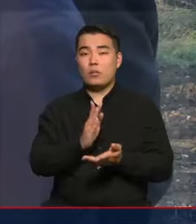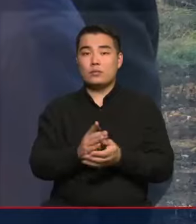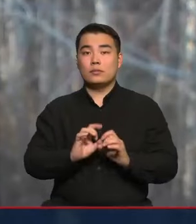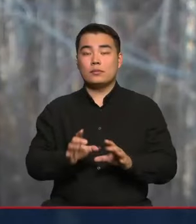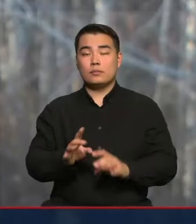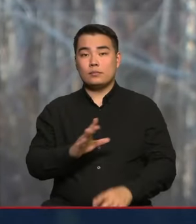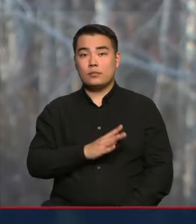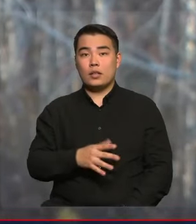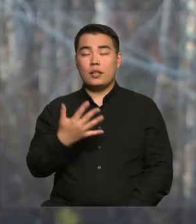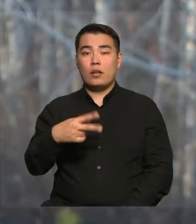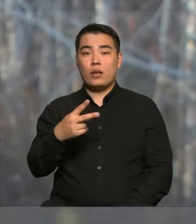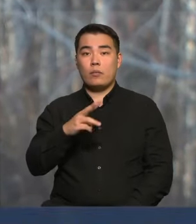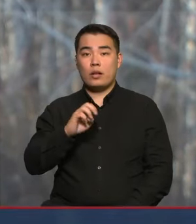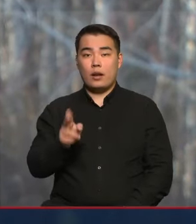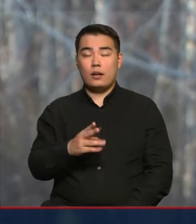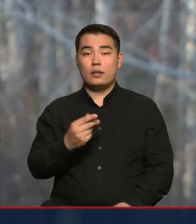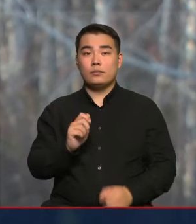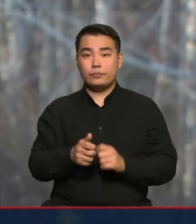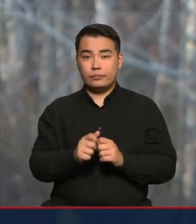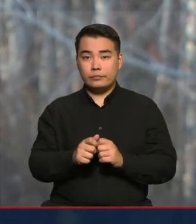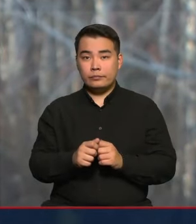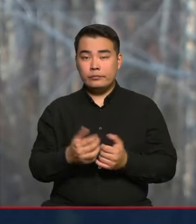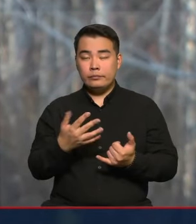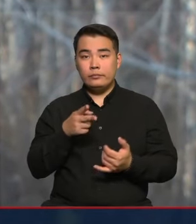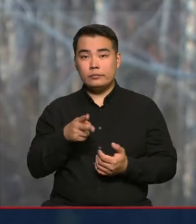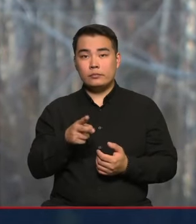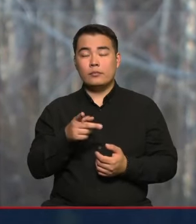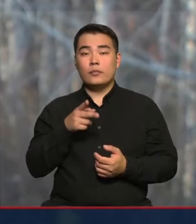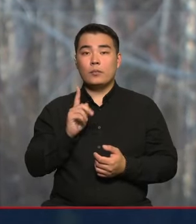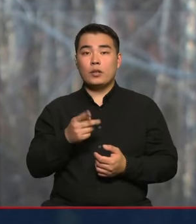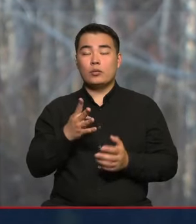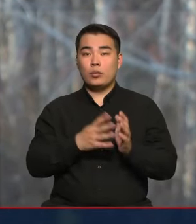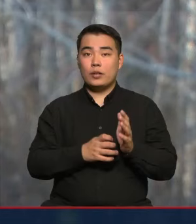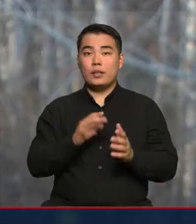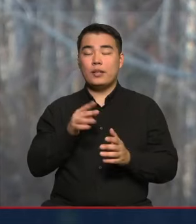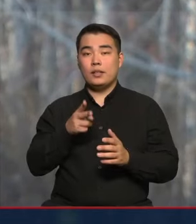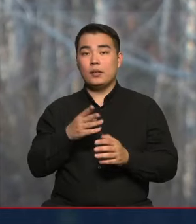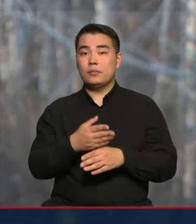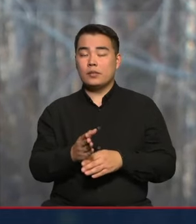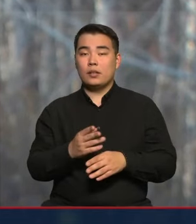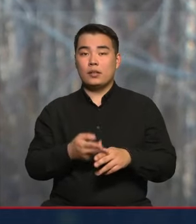көзделген. 52 миллиард ақшаға біз 1900 аржағы 2000